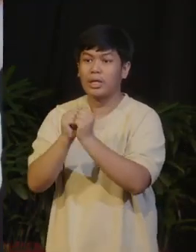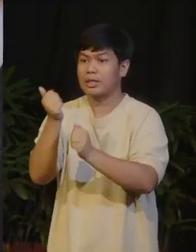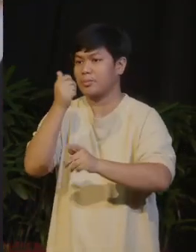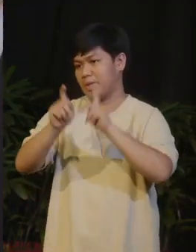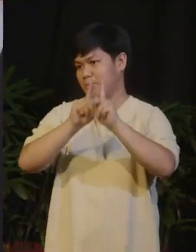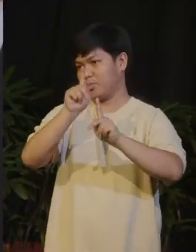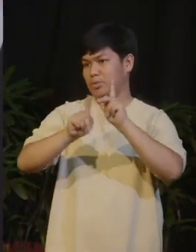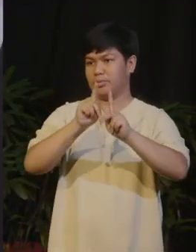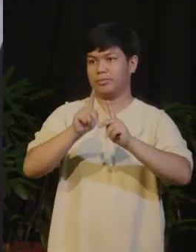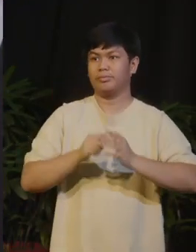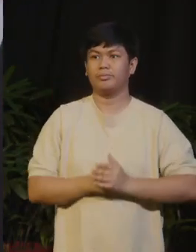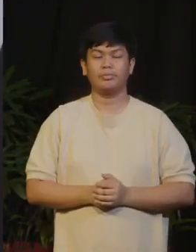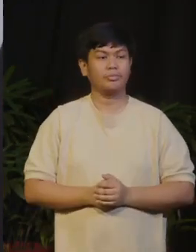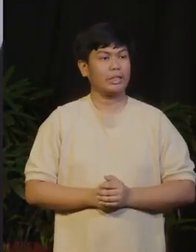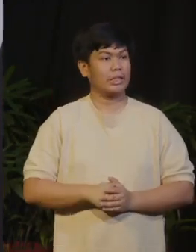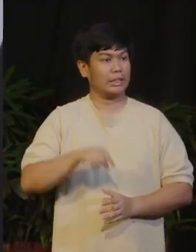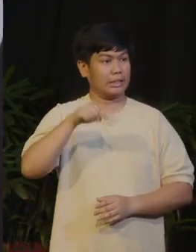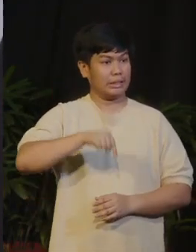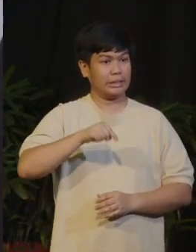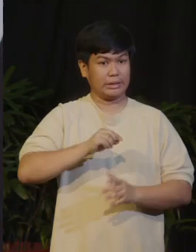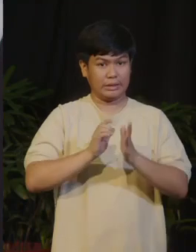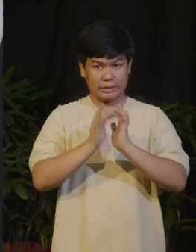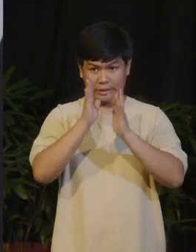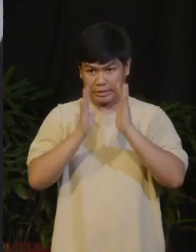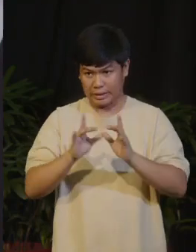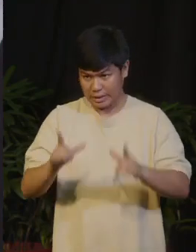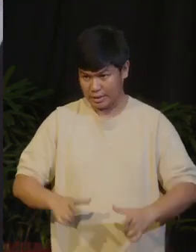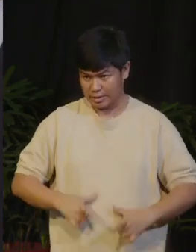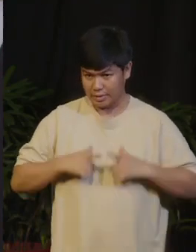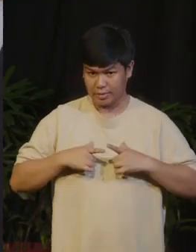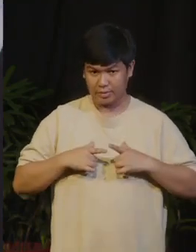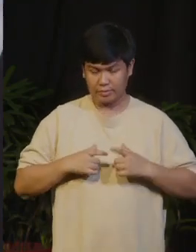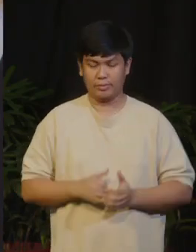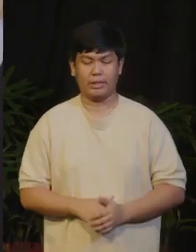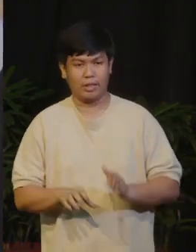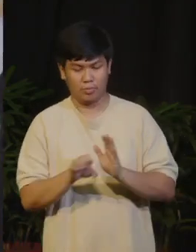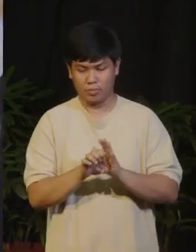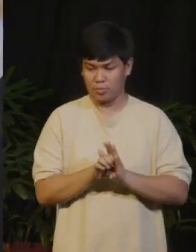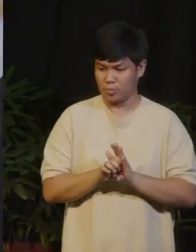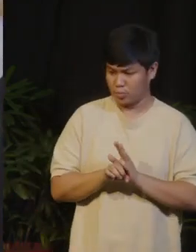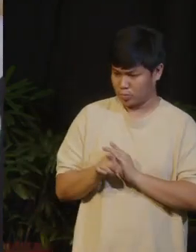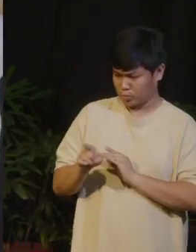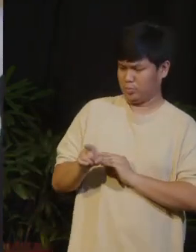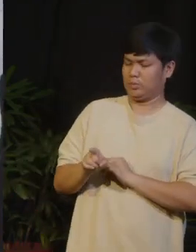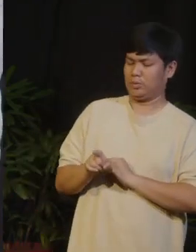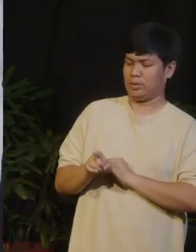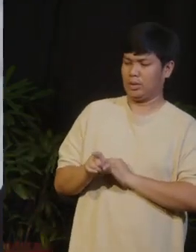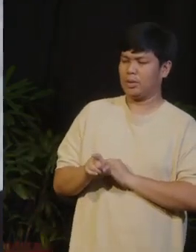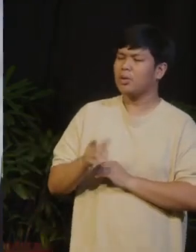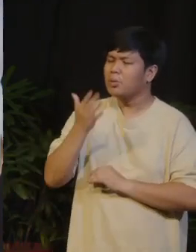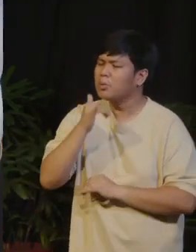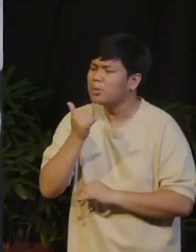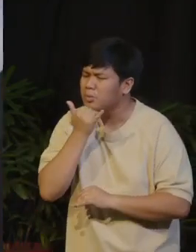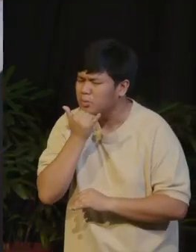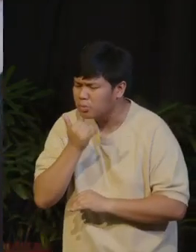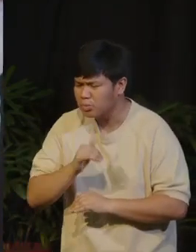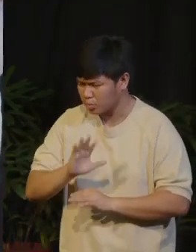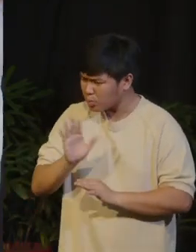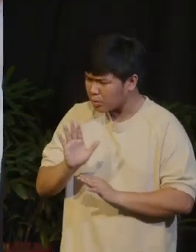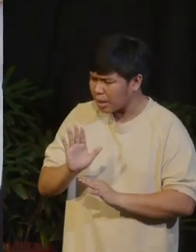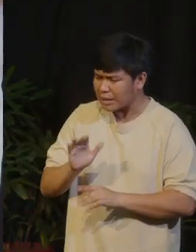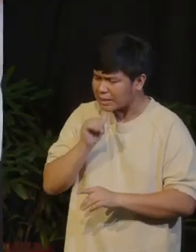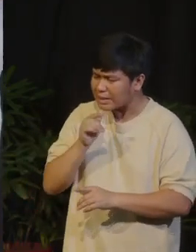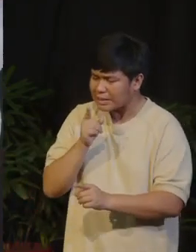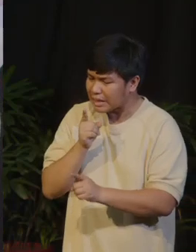Kristiyano, kailangan natin kung minsan ang humusga ng iba upang malapatan